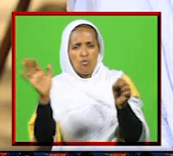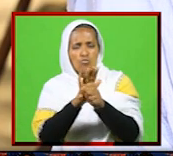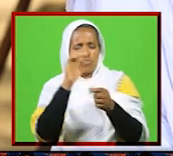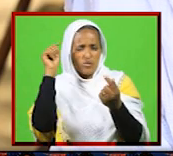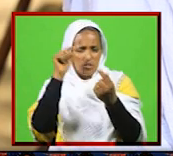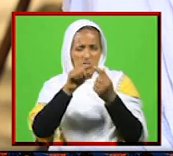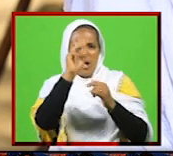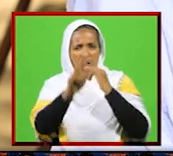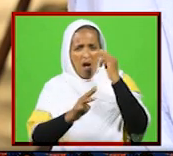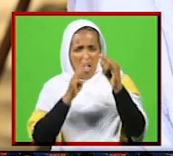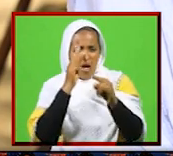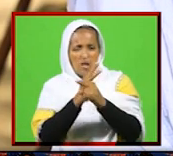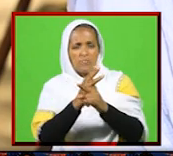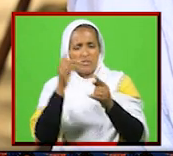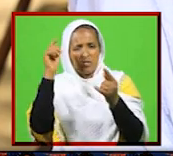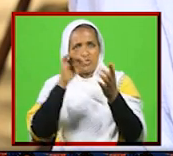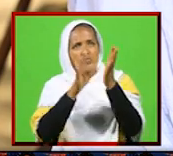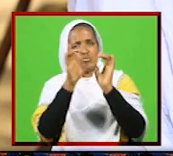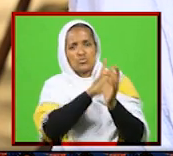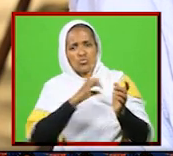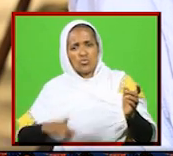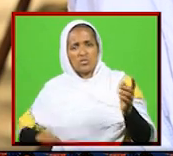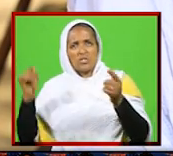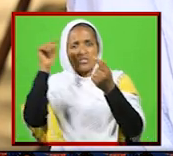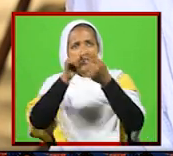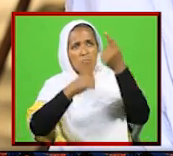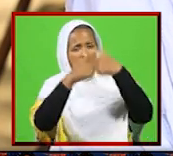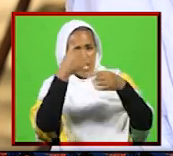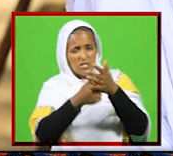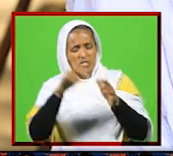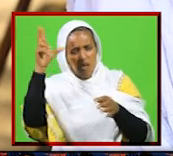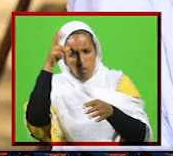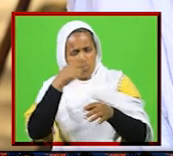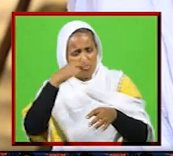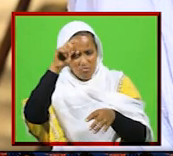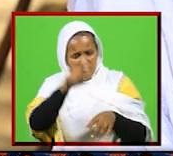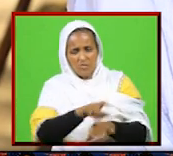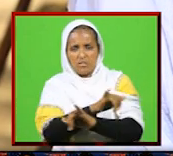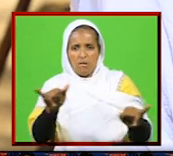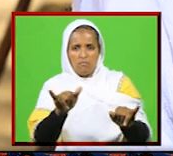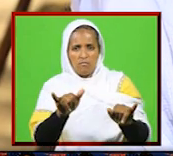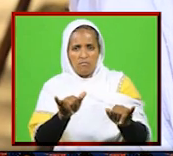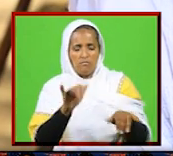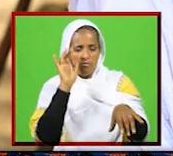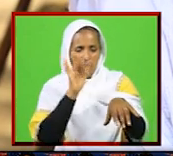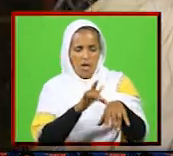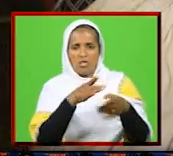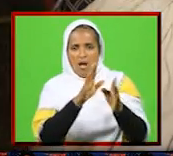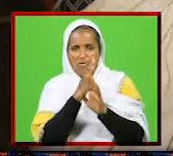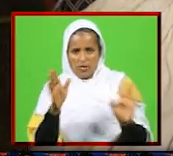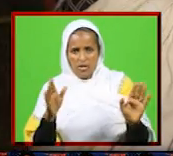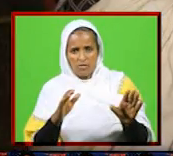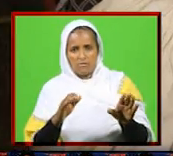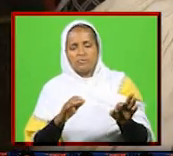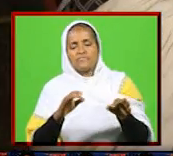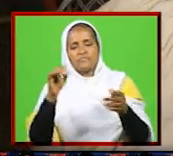በሙሉ እስከ ዓለም ፍጻሜ ነው የሚለው እስከ ዕለተ ምጽአት ድረስ እሱር እንደ ዲያብሎስ ውጉዝ እንደ አርዮስ ይላል። እዚህ ላይ